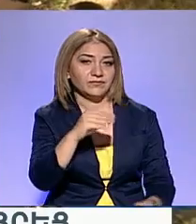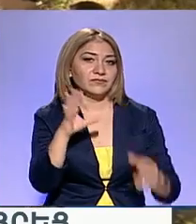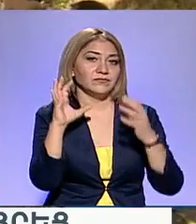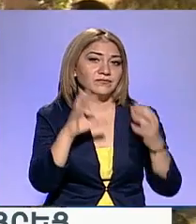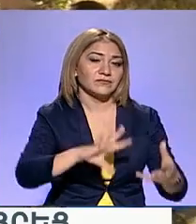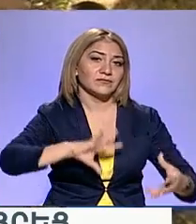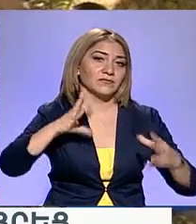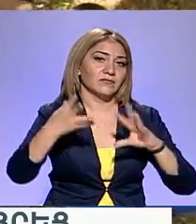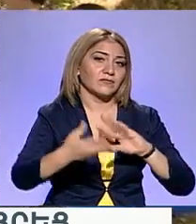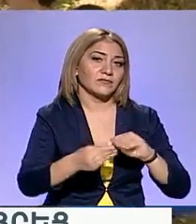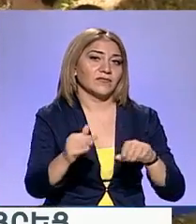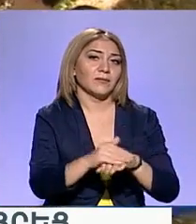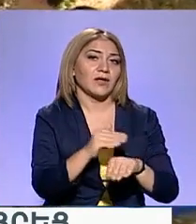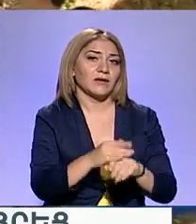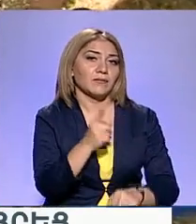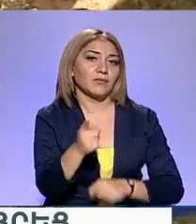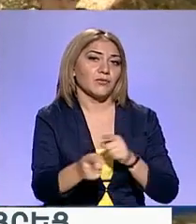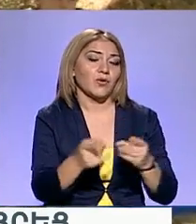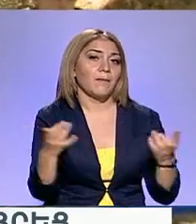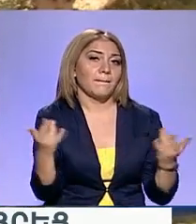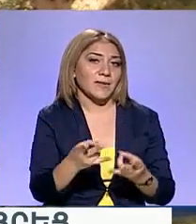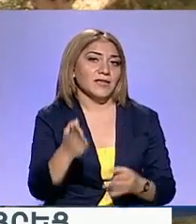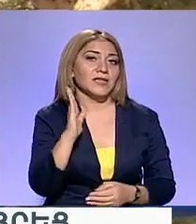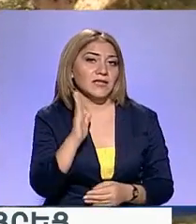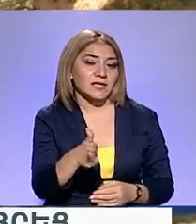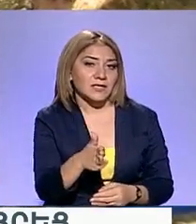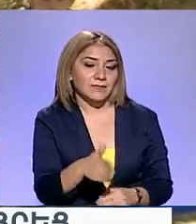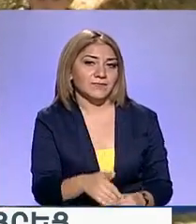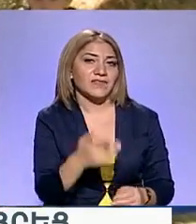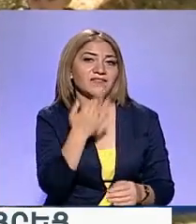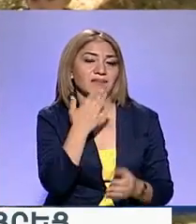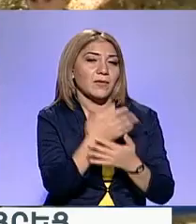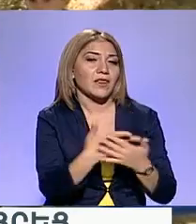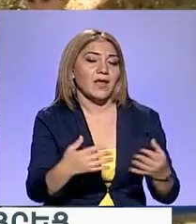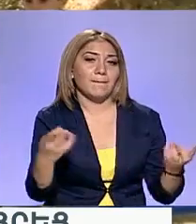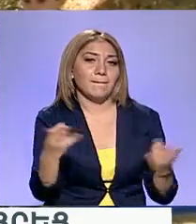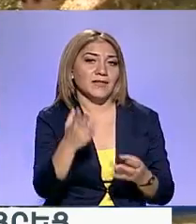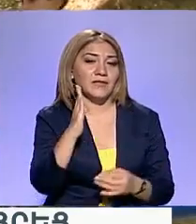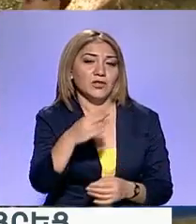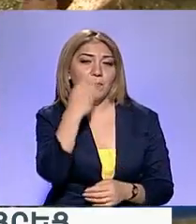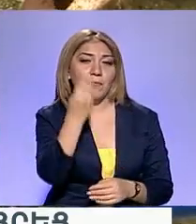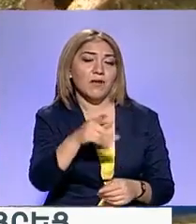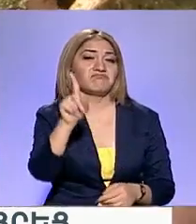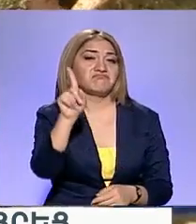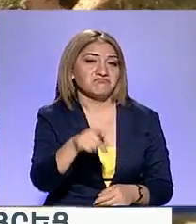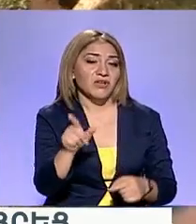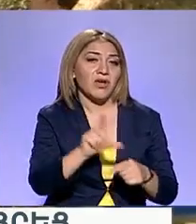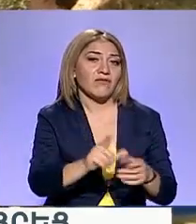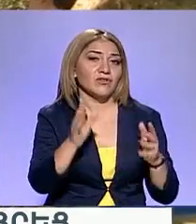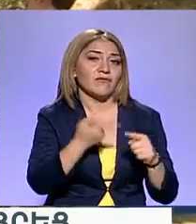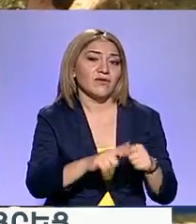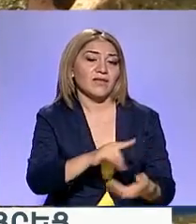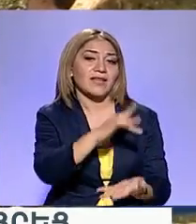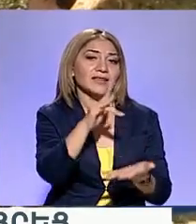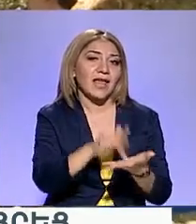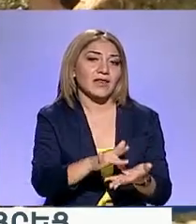համակարգի բարելավում պետք է լինի մրցակցային հիմունքների հիման վրա, սա հատկապես վերաբերվում է Նոր Նորքին, որովհետև տարածությունը մինչև